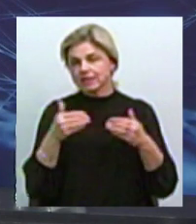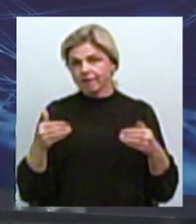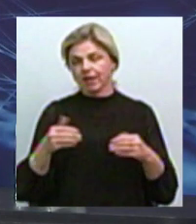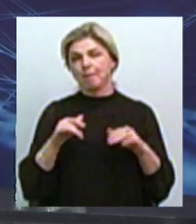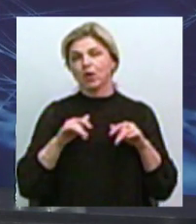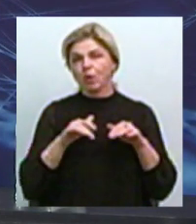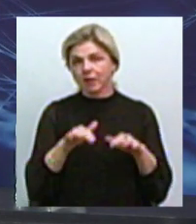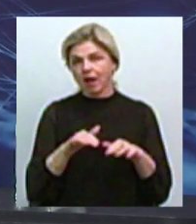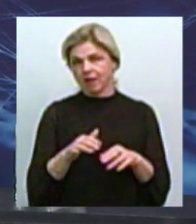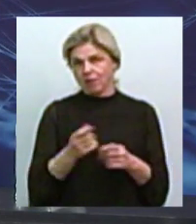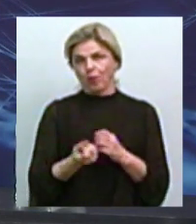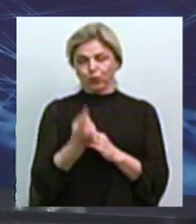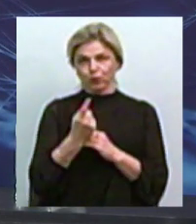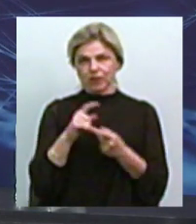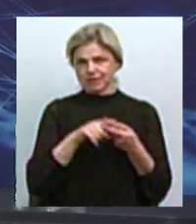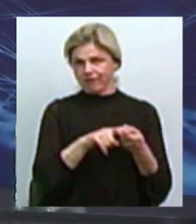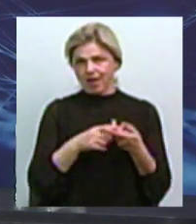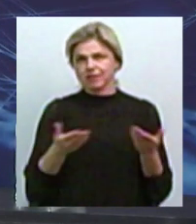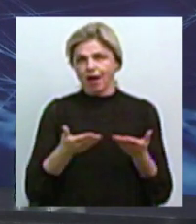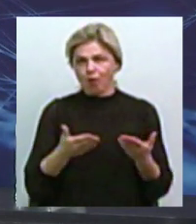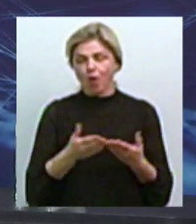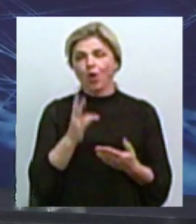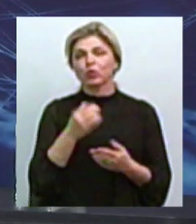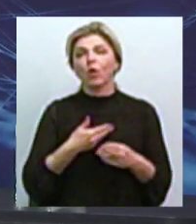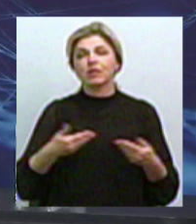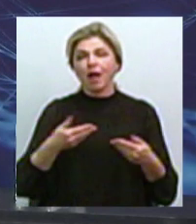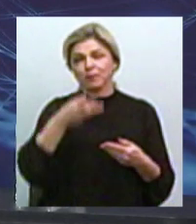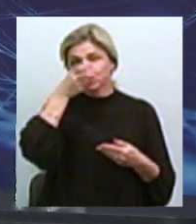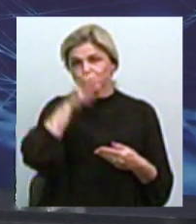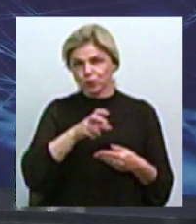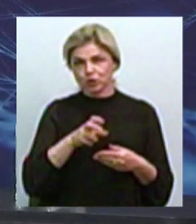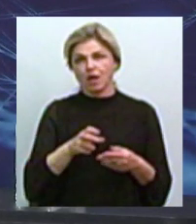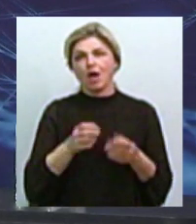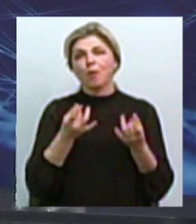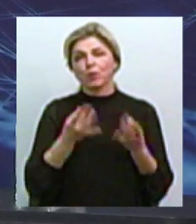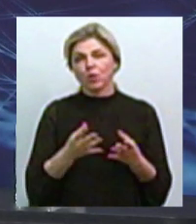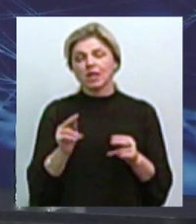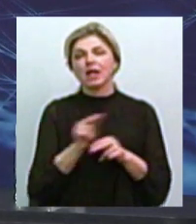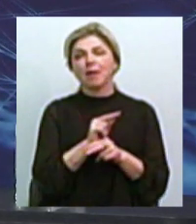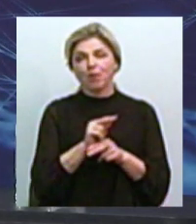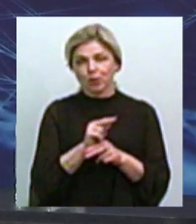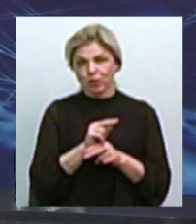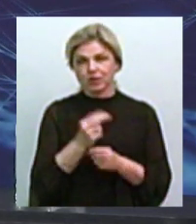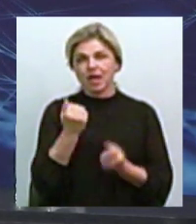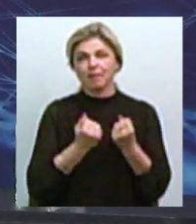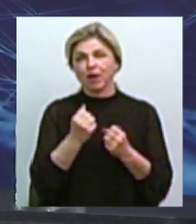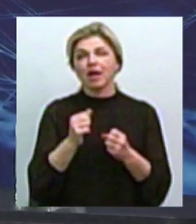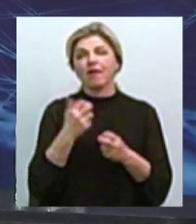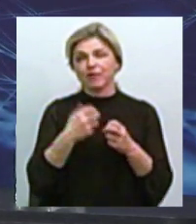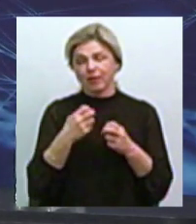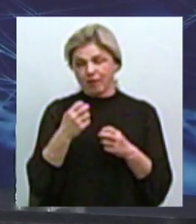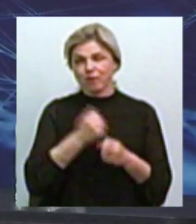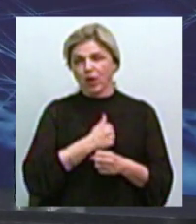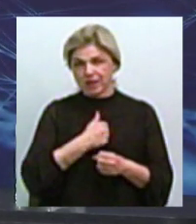любим это делать. Опять-таки мы отшучиваемся в ответ, что нам скучно просто ремонтировать тепловозы, и мы находим себе еще вот